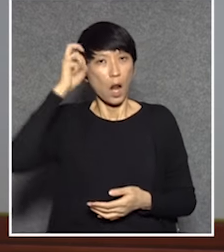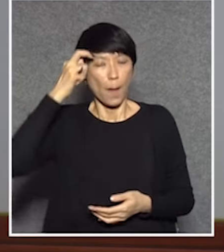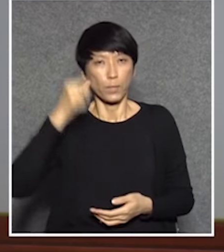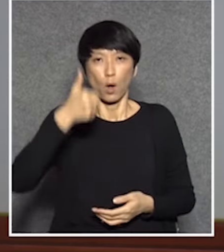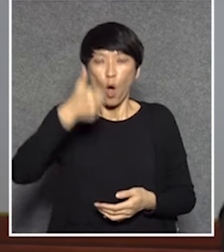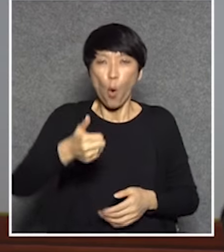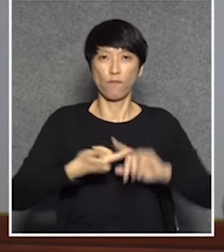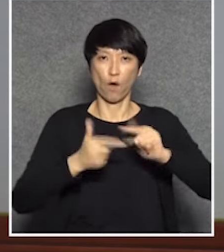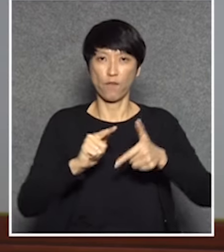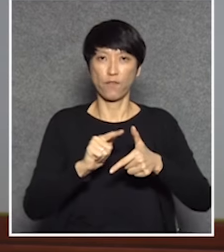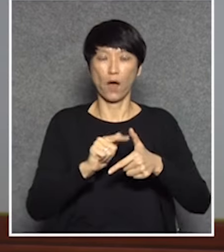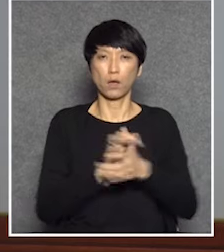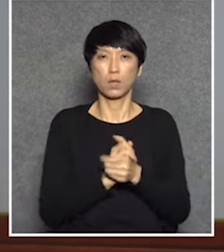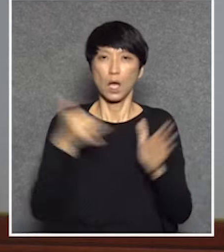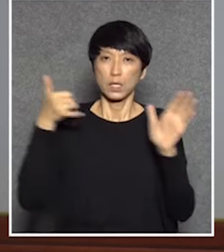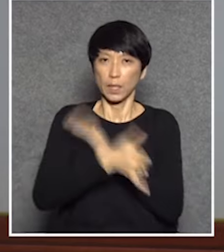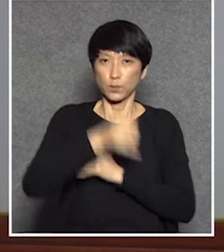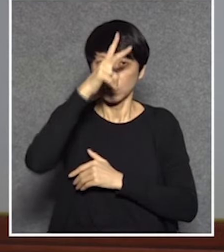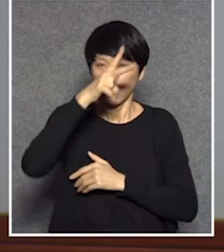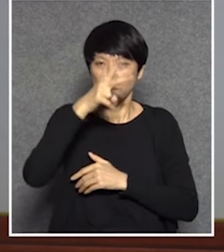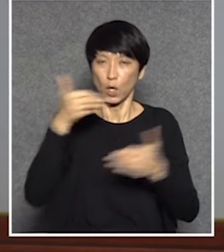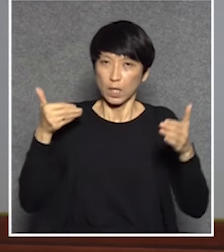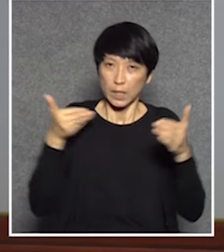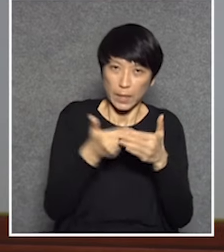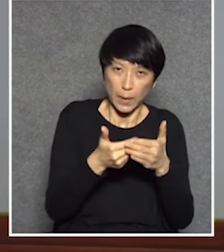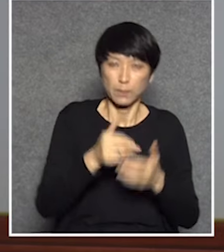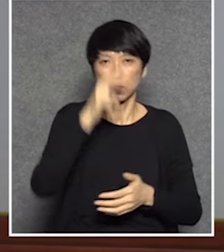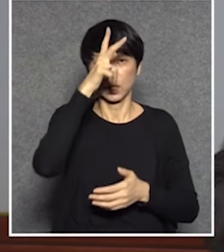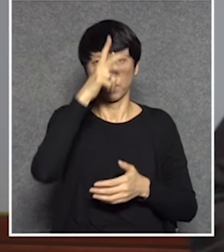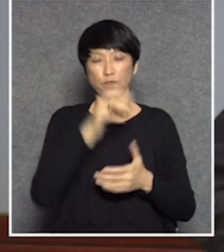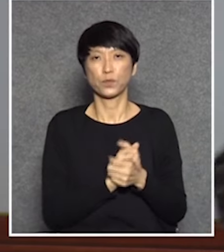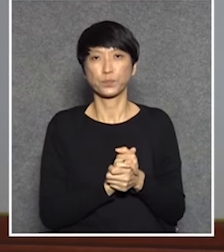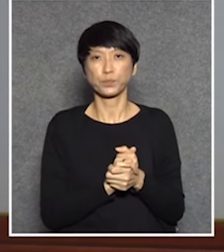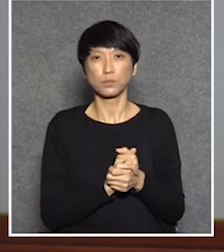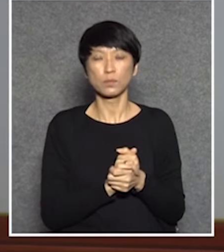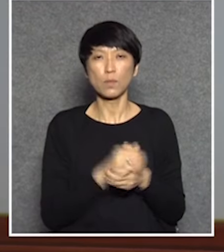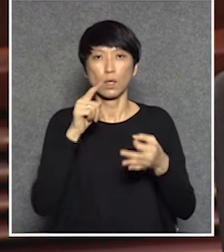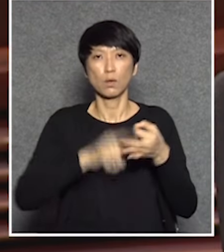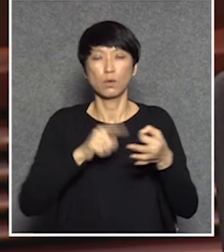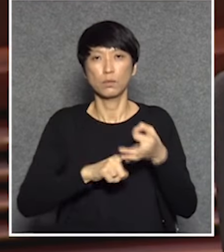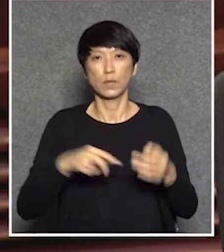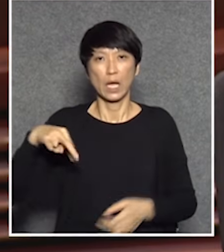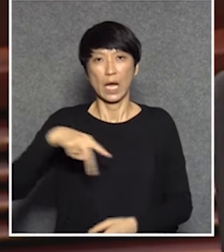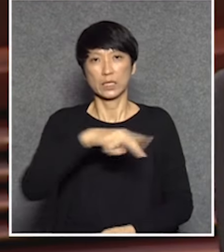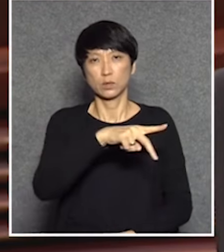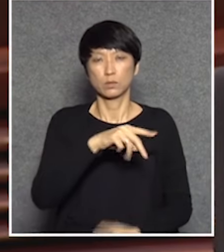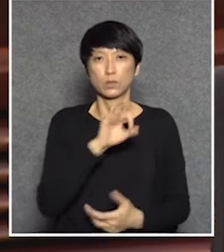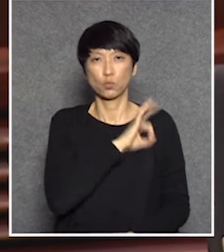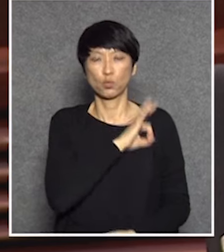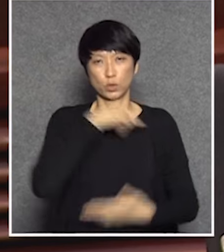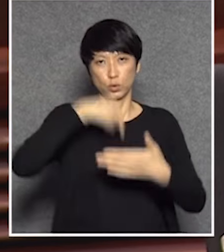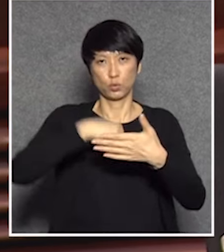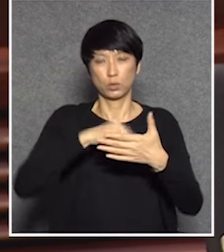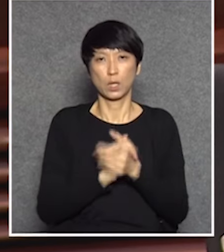方法，就算他入了政府裡面這麼親近政府，在那個叫做什麼鬼話行政會議裡面